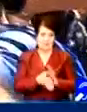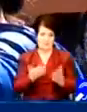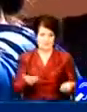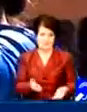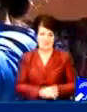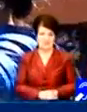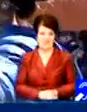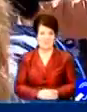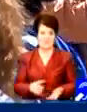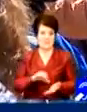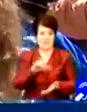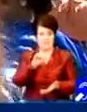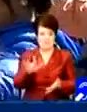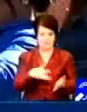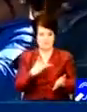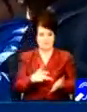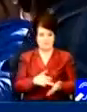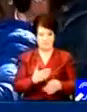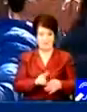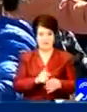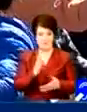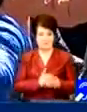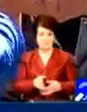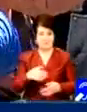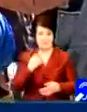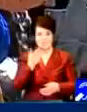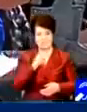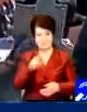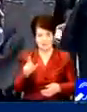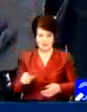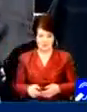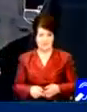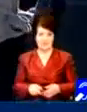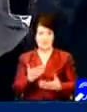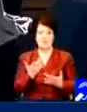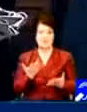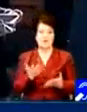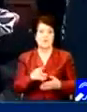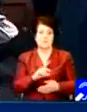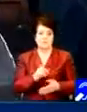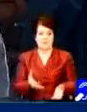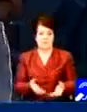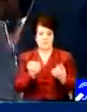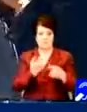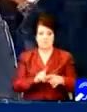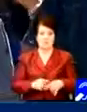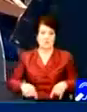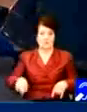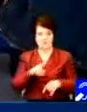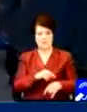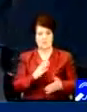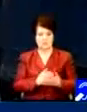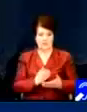aici. Reprezentanții Centrului SOS Autism, care sunt și părinții acestor copii, știu cel mai bine cât de mult înseamnă susținerea celor din jur. Este